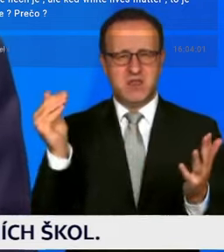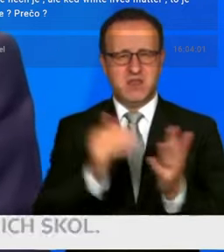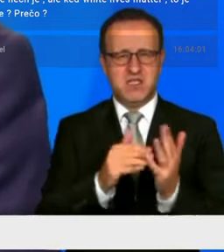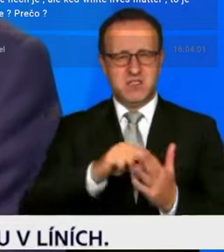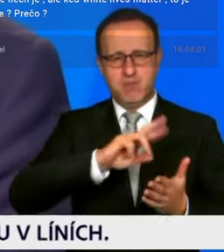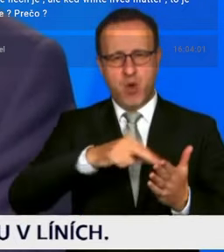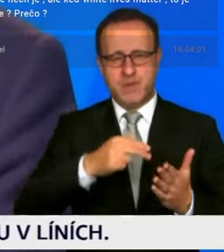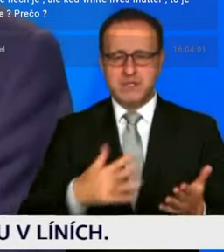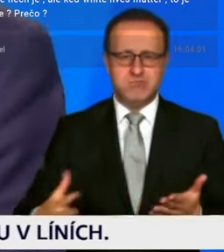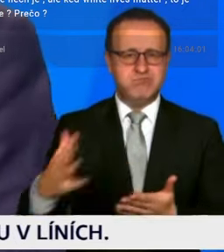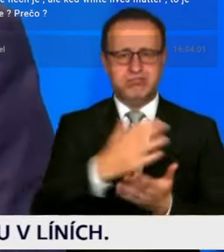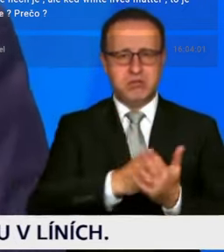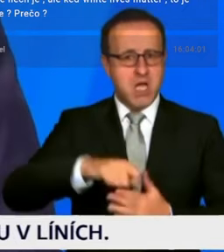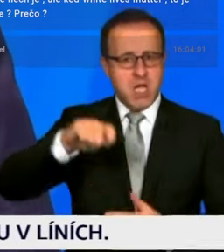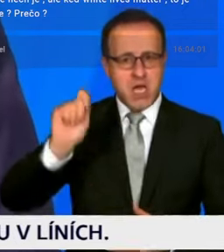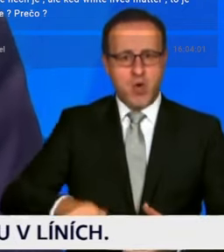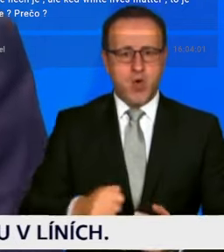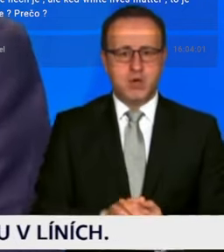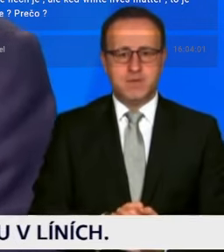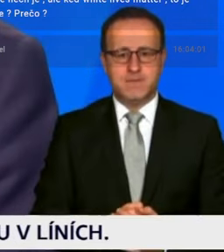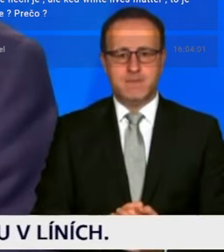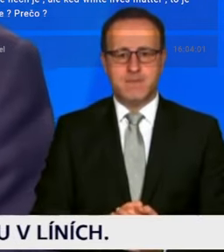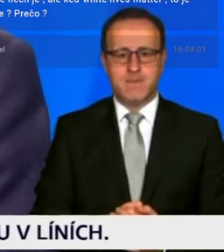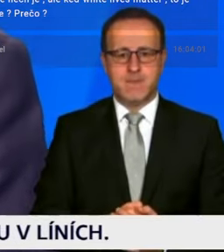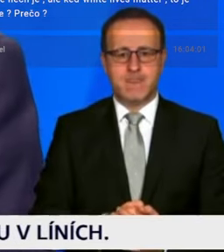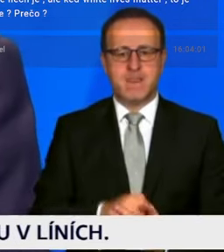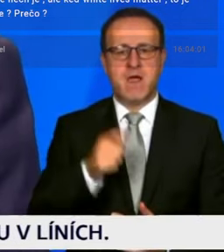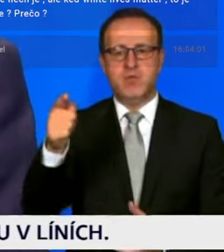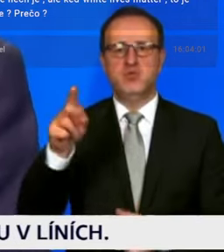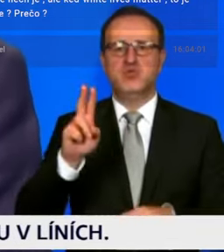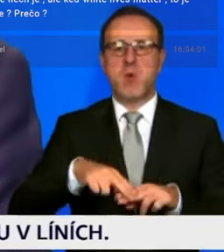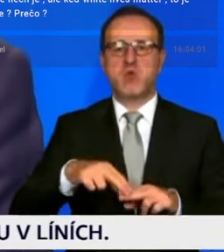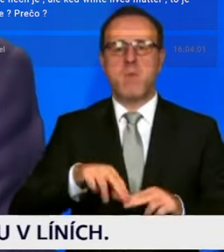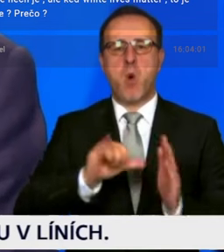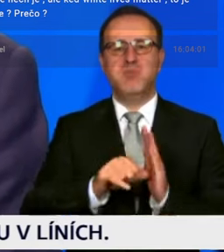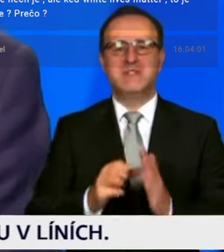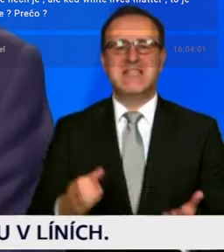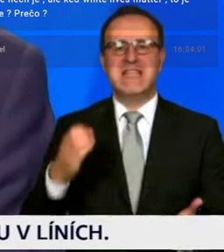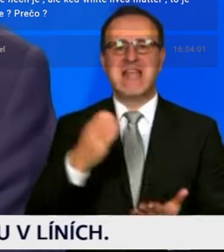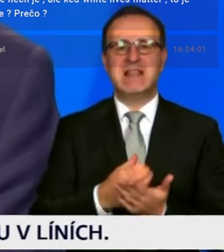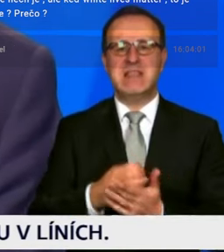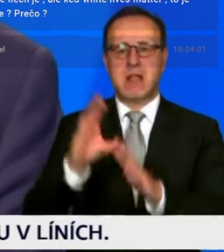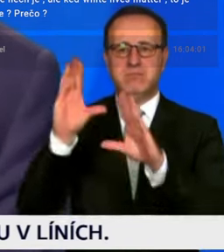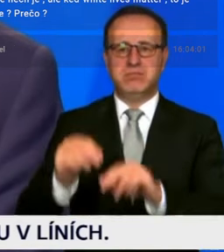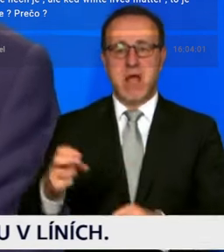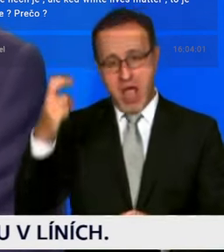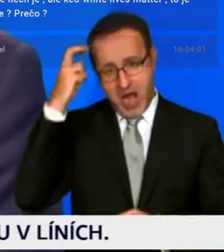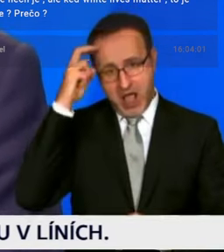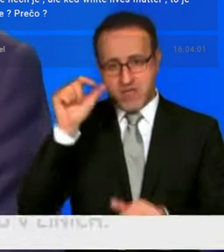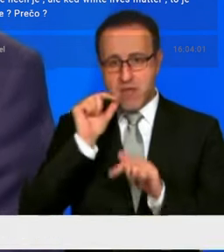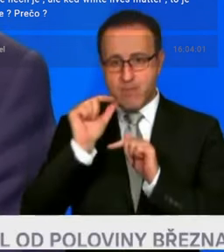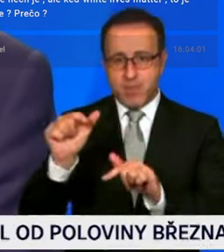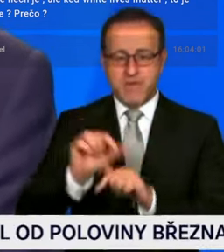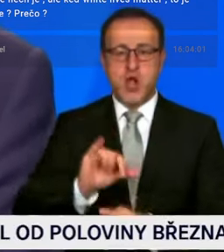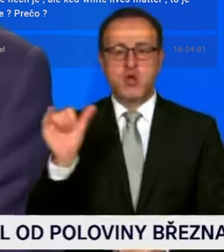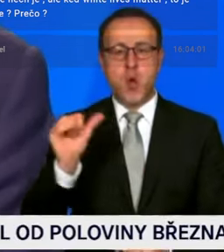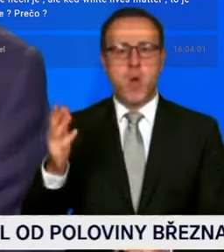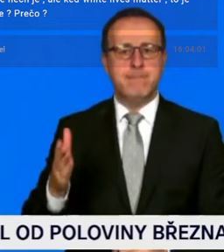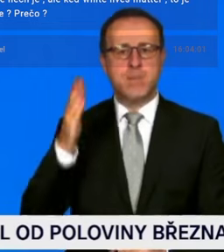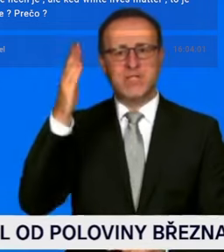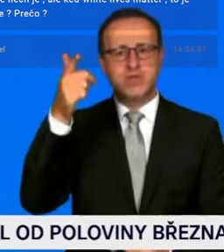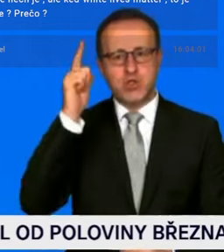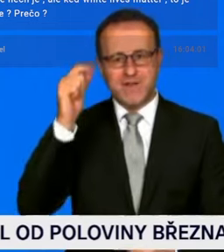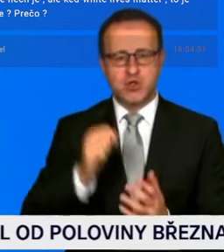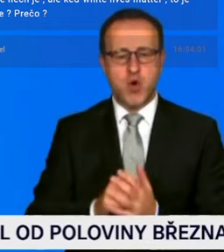strany ale potom ste už občianskym kandidátom prestali byť váš hlavný podporovateľ je progresívne Slovensko